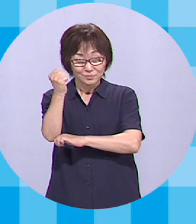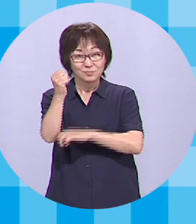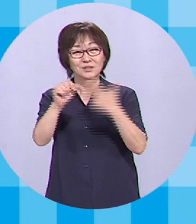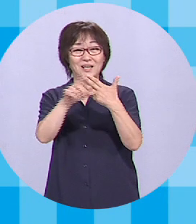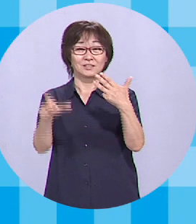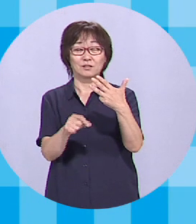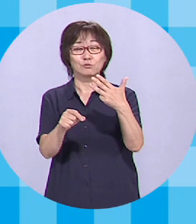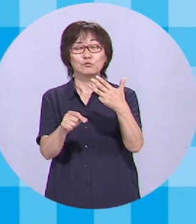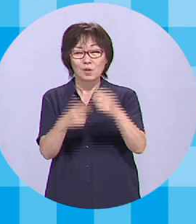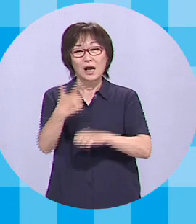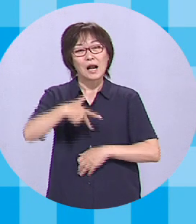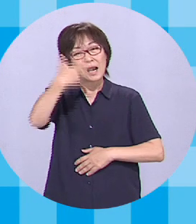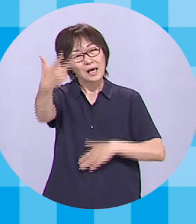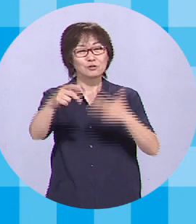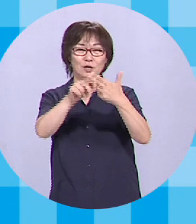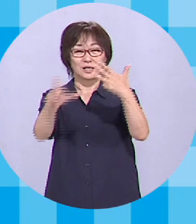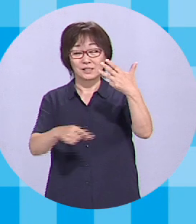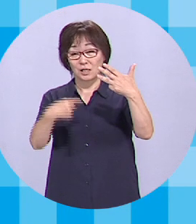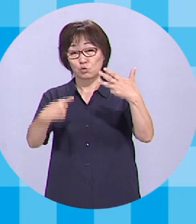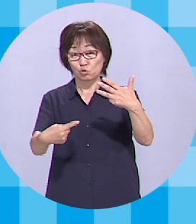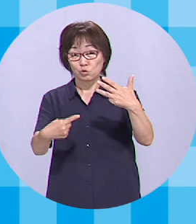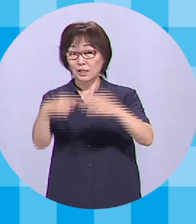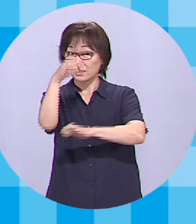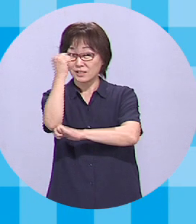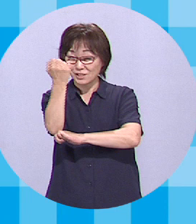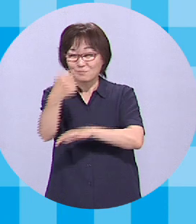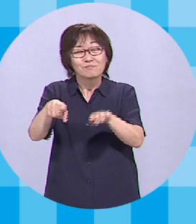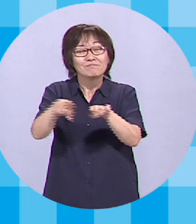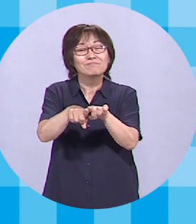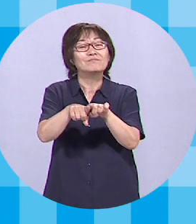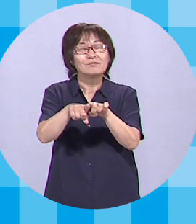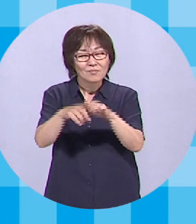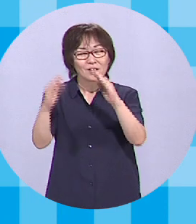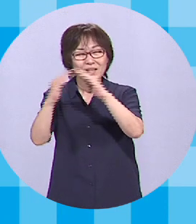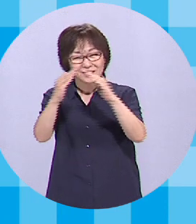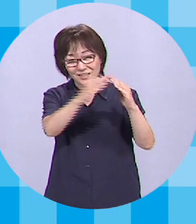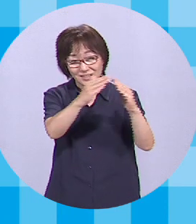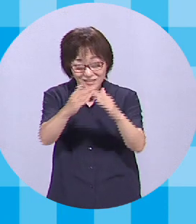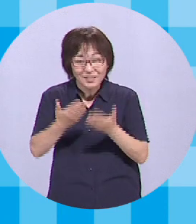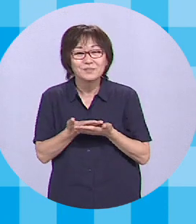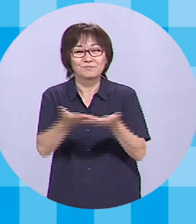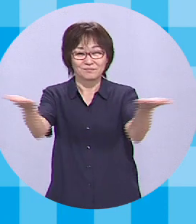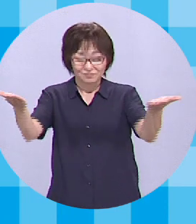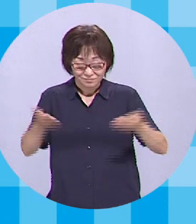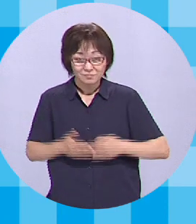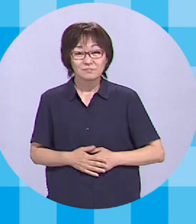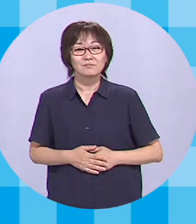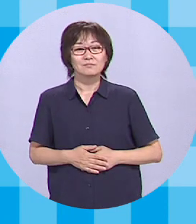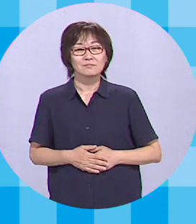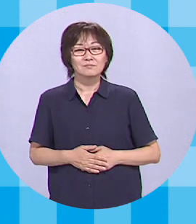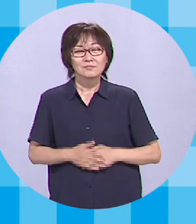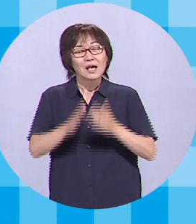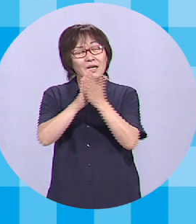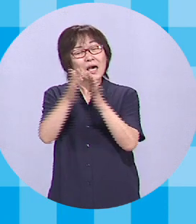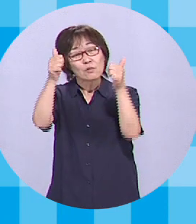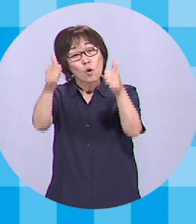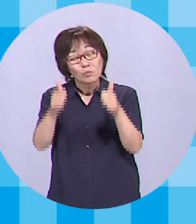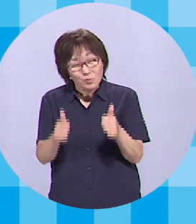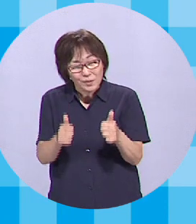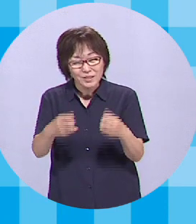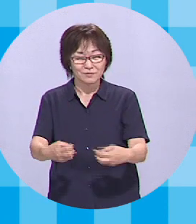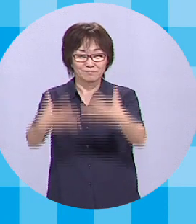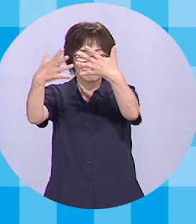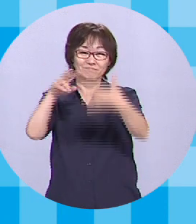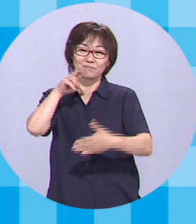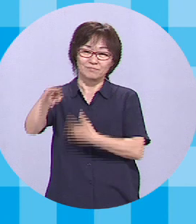号は来週8月1日の新聞折り込みで各ご家庭にお届けします。また県のホームページからもご覧い